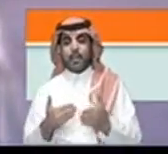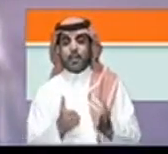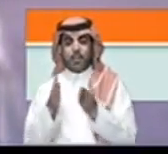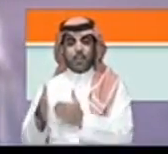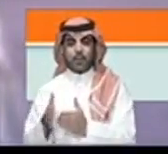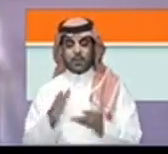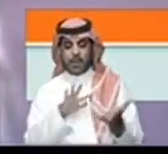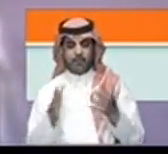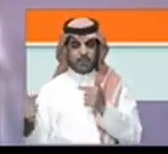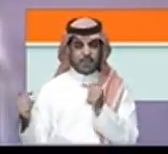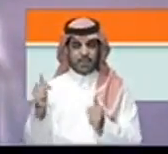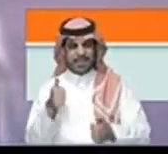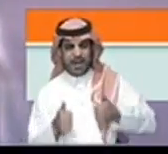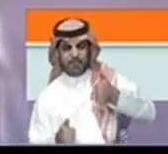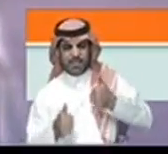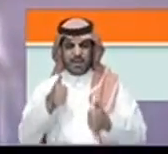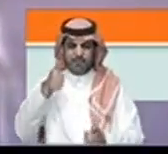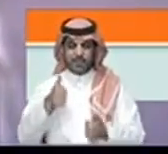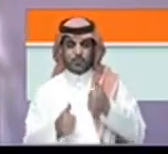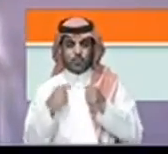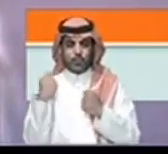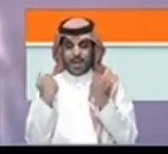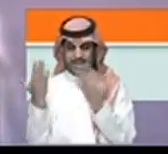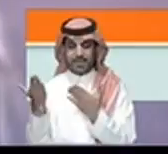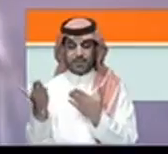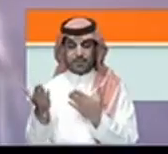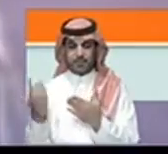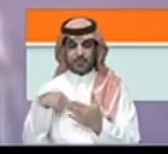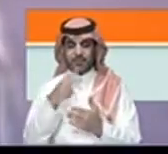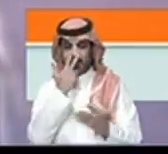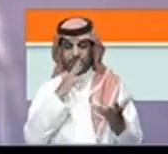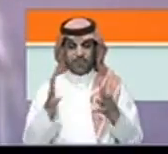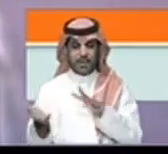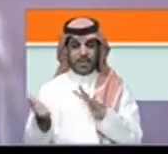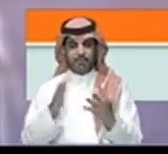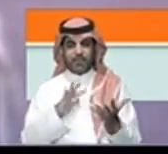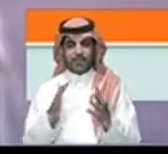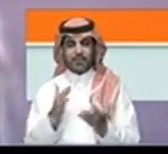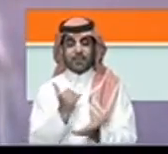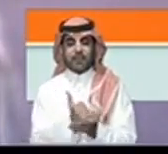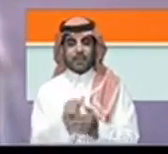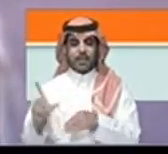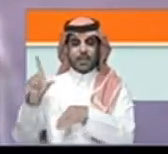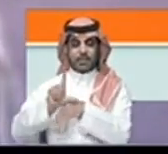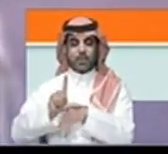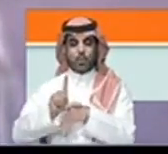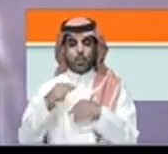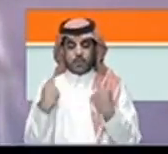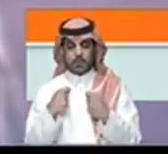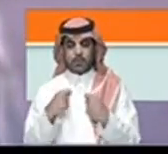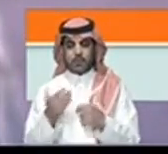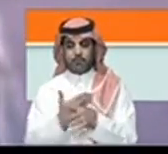التنافس مع وزير الخارجيه السابق بوريس جونسون على خلافه كرزاي في رئاسه الوزراء اكد ان